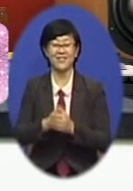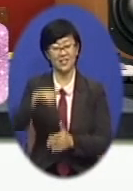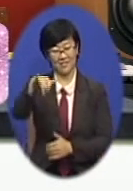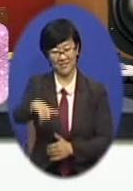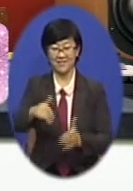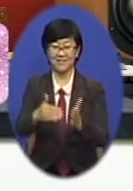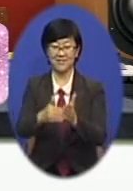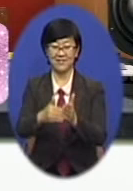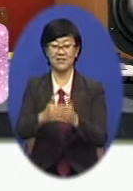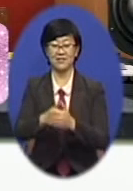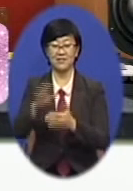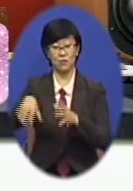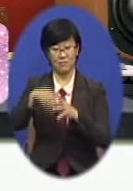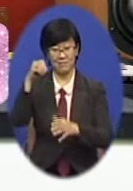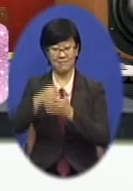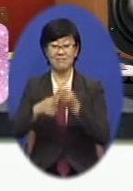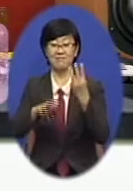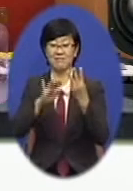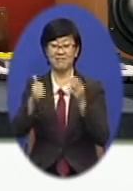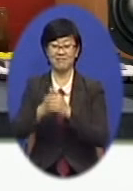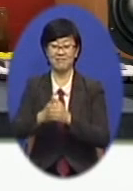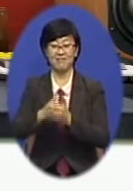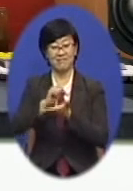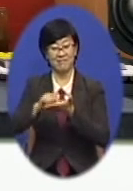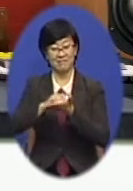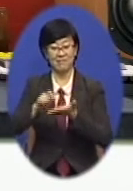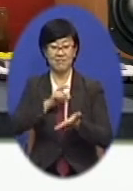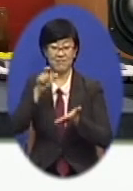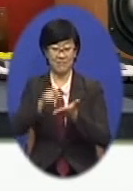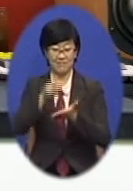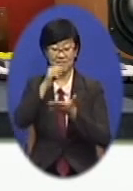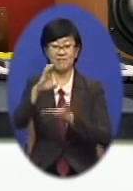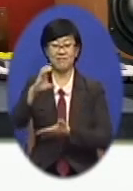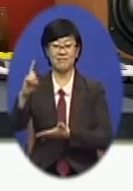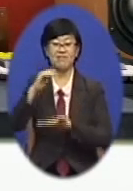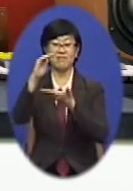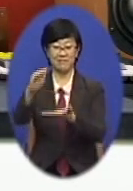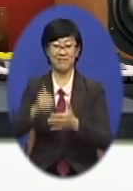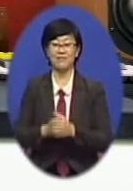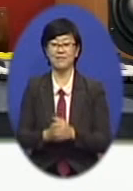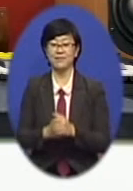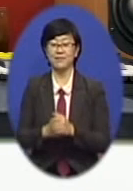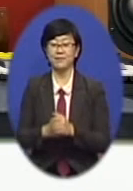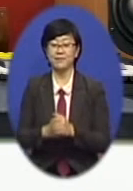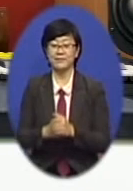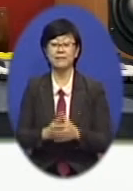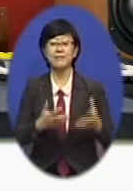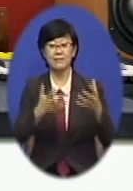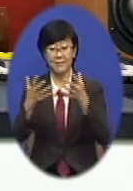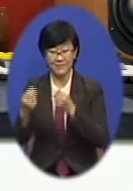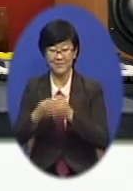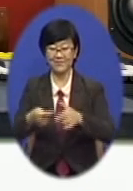내려놓으시면 추첨을 통해서 세 분께 네. MC들의 사인 CD 보내드리도록 하겠습니다. 많은